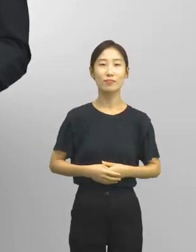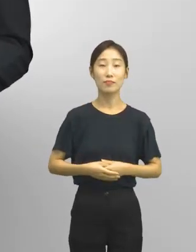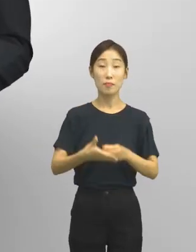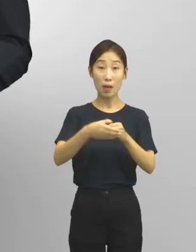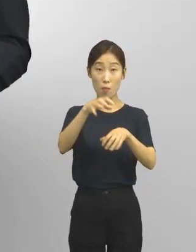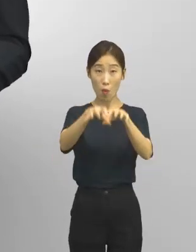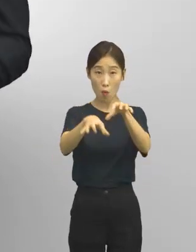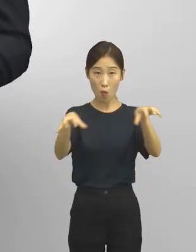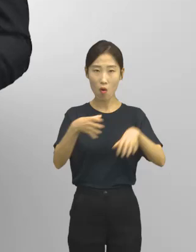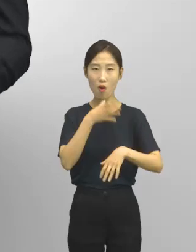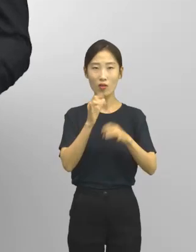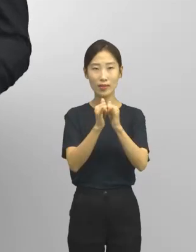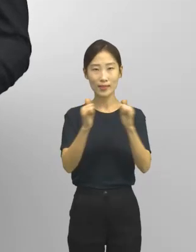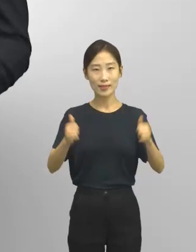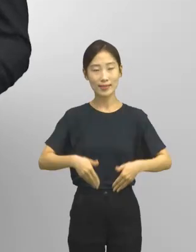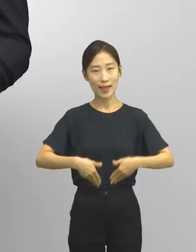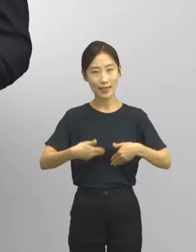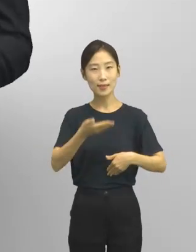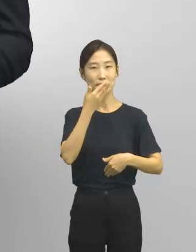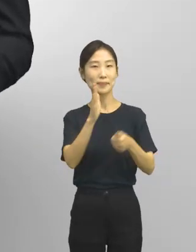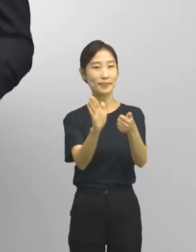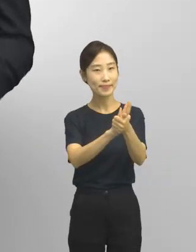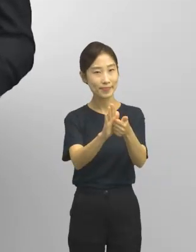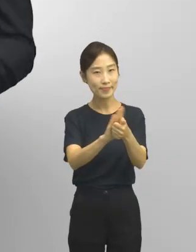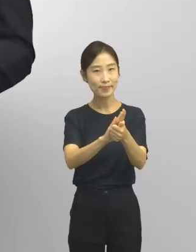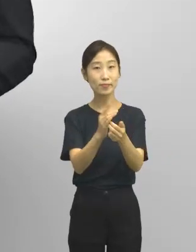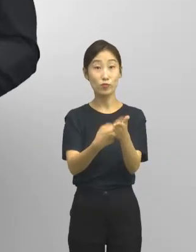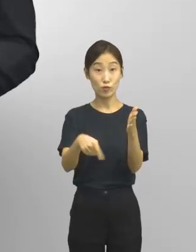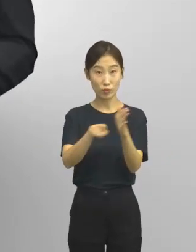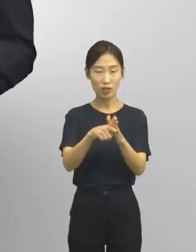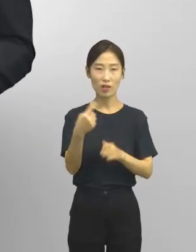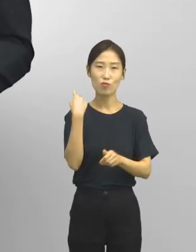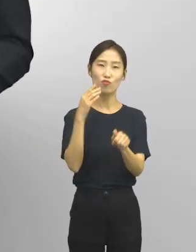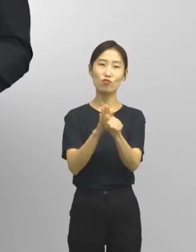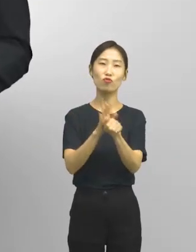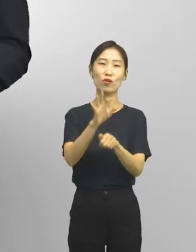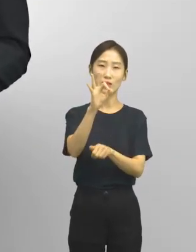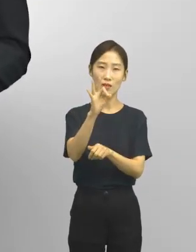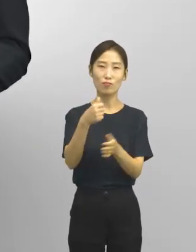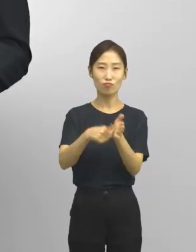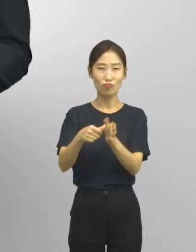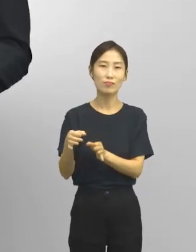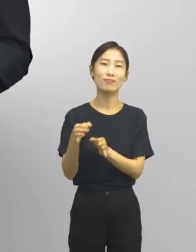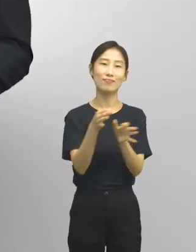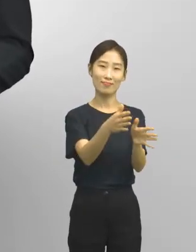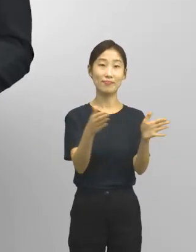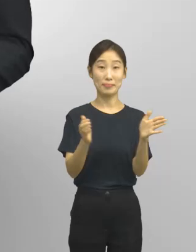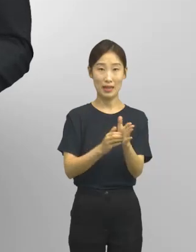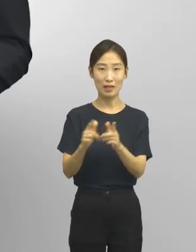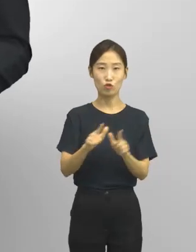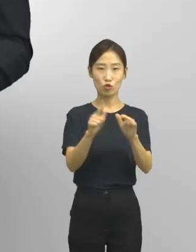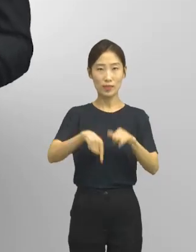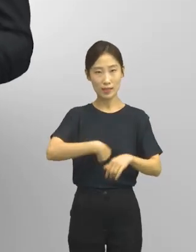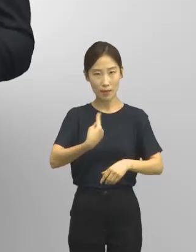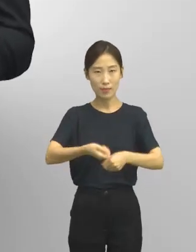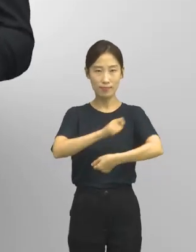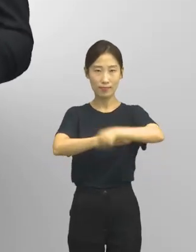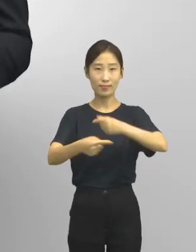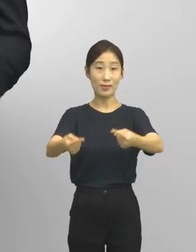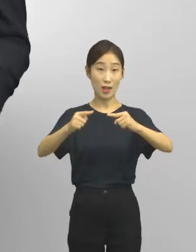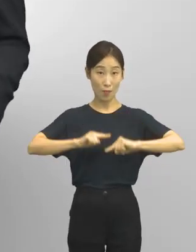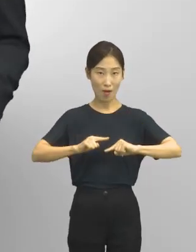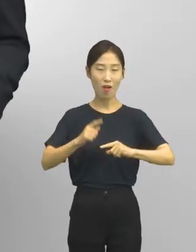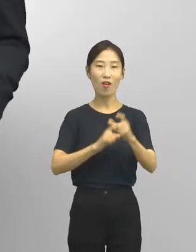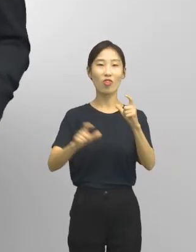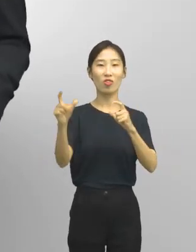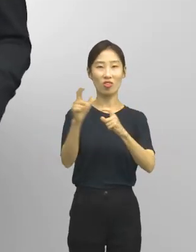계속됐습니다. 마포구 곳곳에서 어르신들의 따뜻한 식사를 위해 후원금품을 보내왔는데요. 주민들의 자발적인